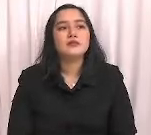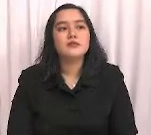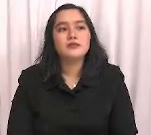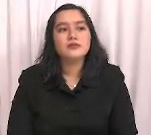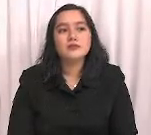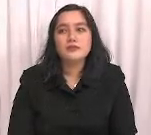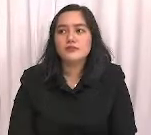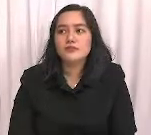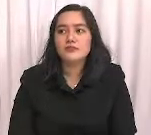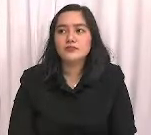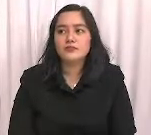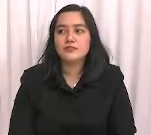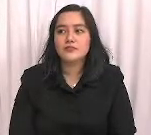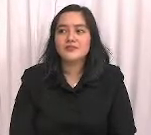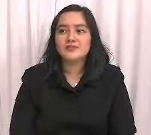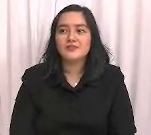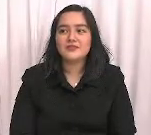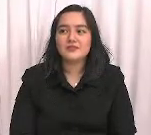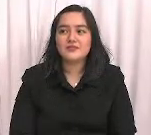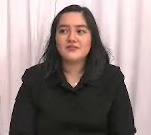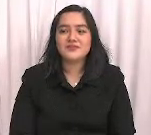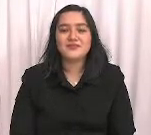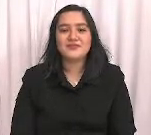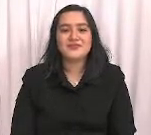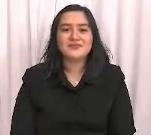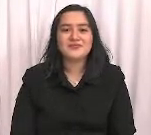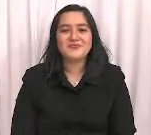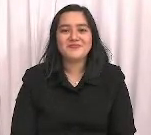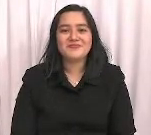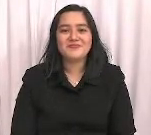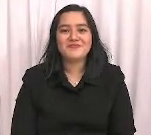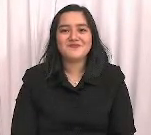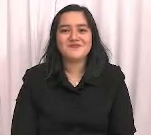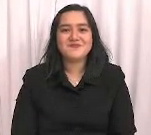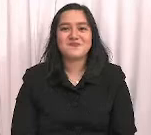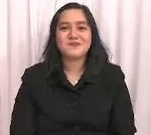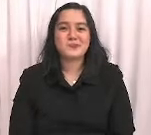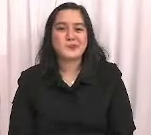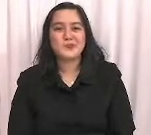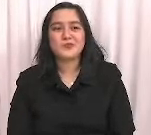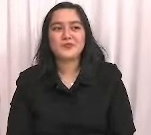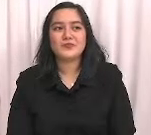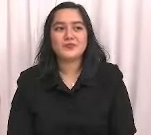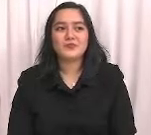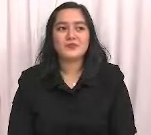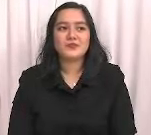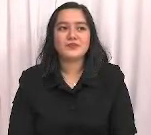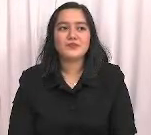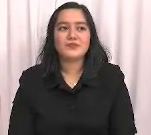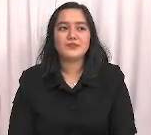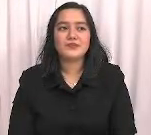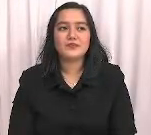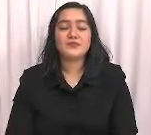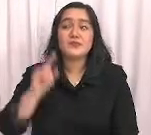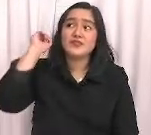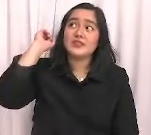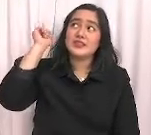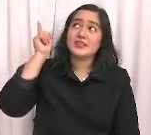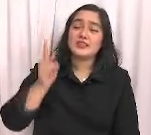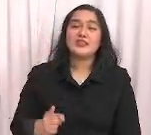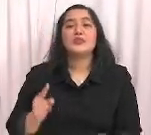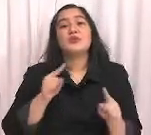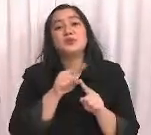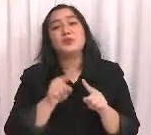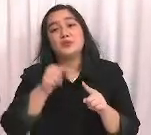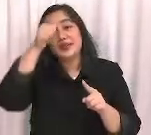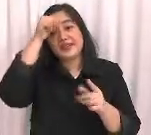hindi. Hindi. Ngayon, ito sasabihin ko sa inyo, kapag ka ang lalaki gumawa ng mali, alam niyang mali ang ginagawa niya. Itatanggi niya